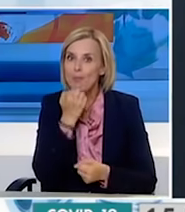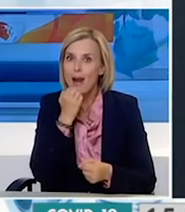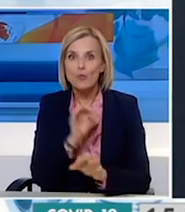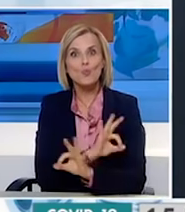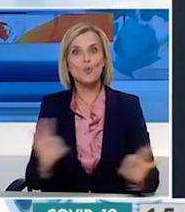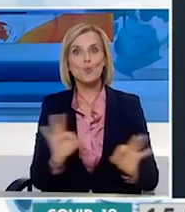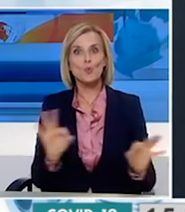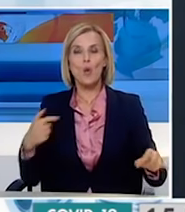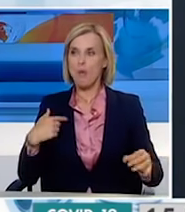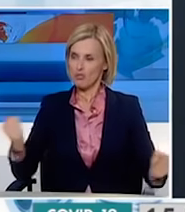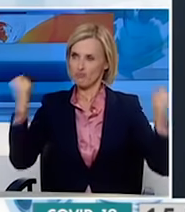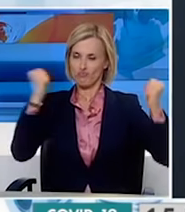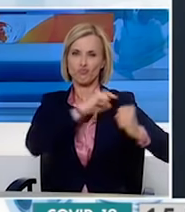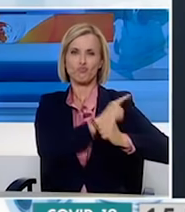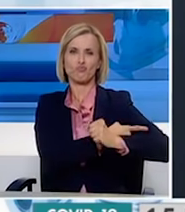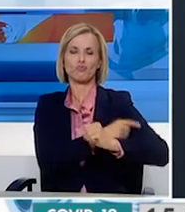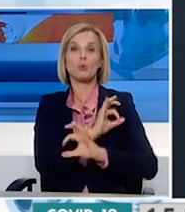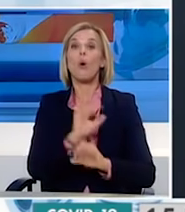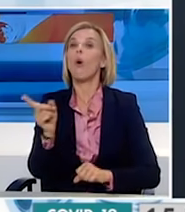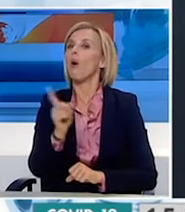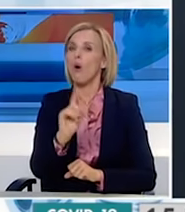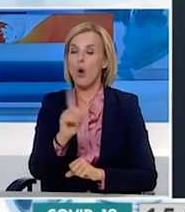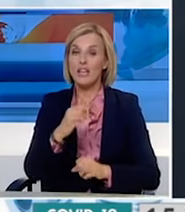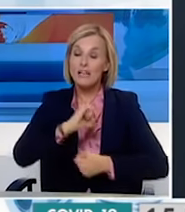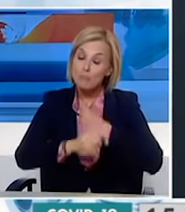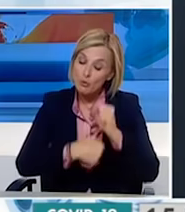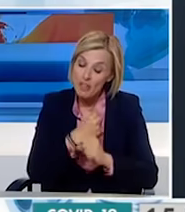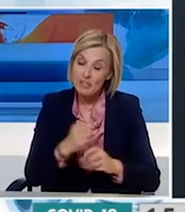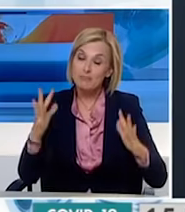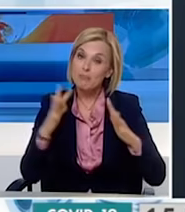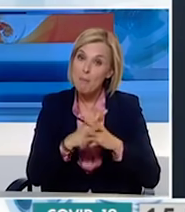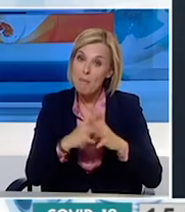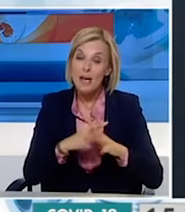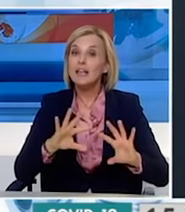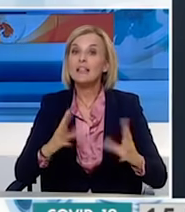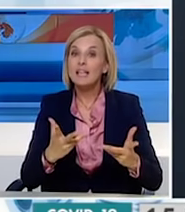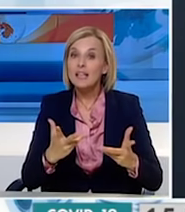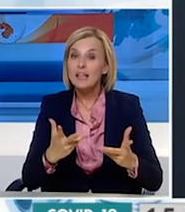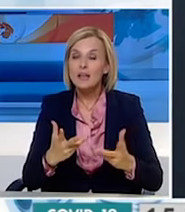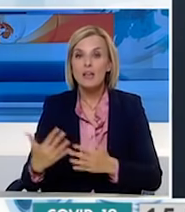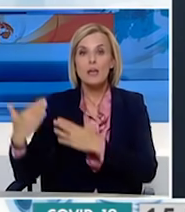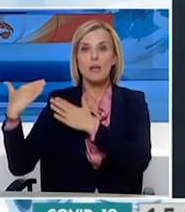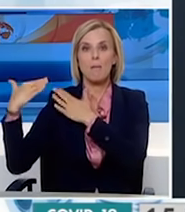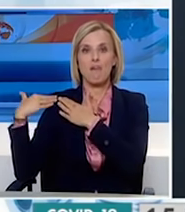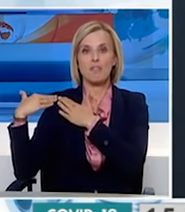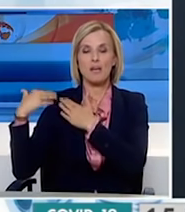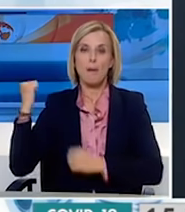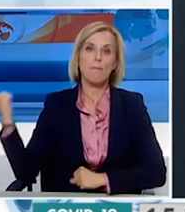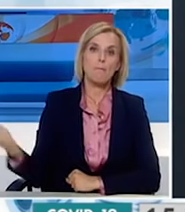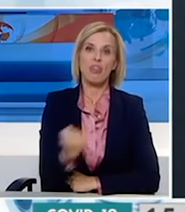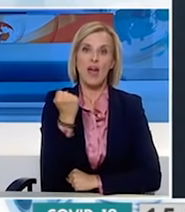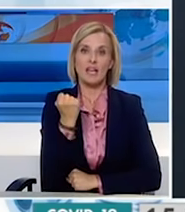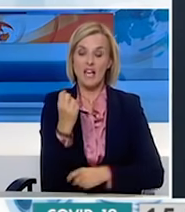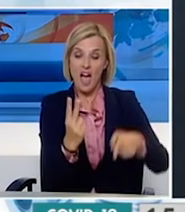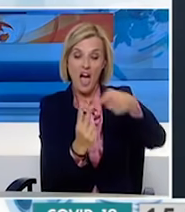ότι είμαστε ανίκητοι, ότι η μάχη αυτή έχει κρυθεί. Ό,τι έχουμε καταφέρει, το οφείλουμε στην υπευθυνότητα και την πειθαρχία που έχουμε δείξει μέχρι